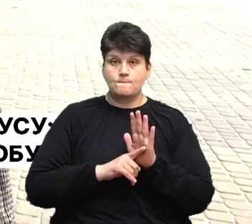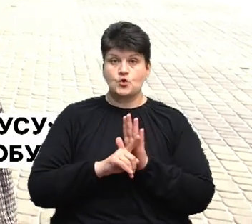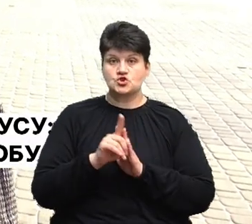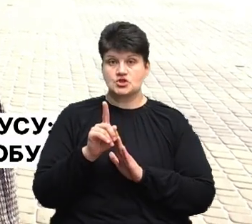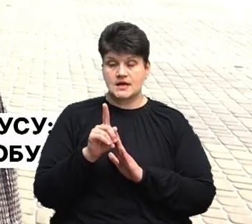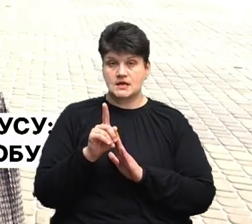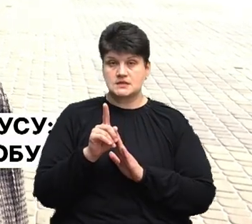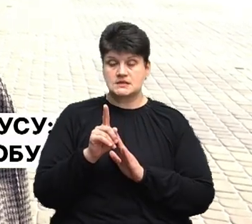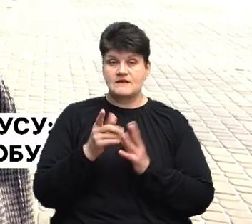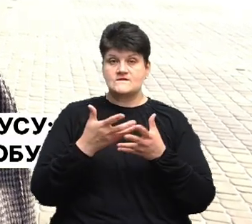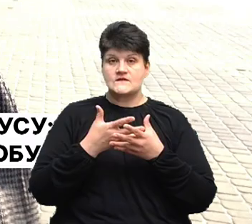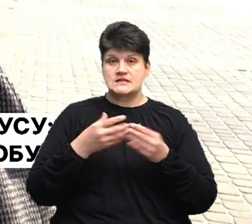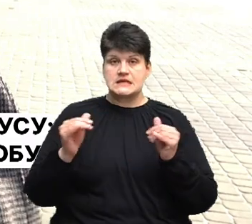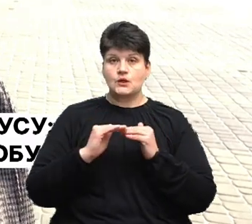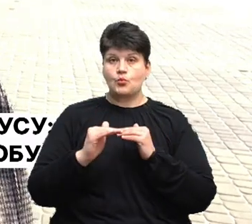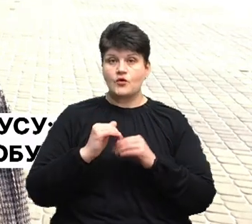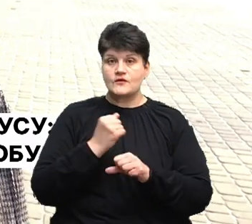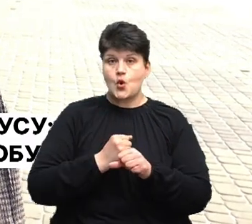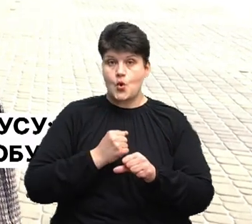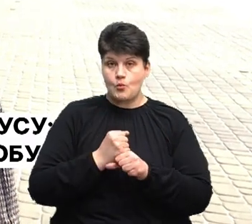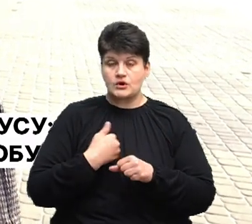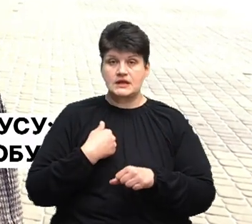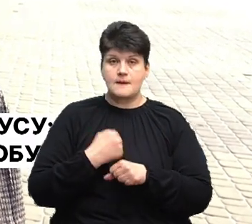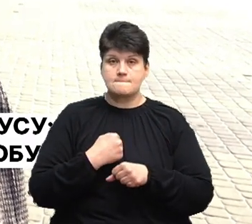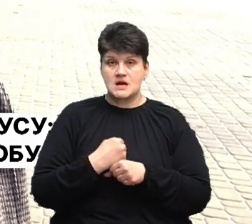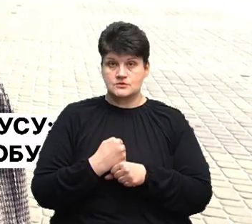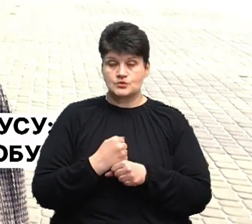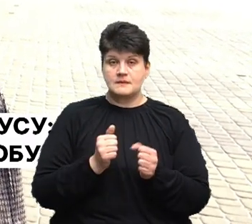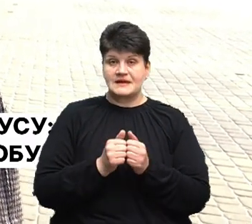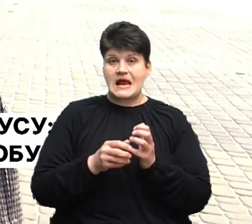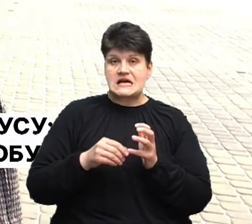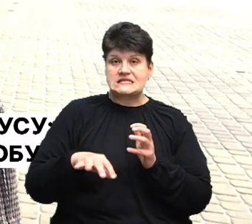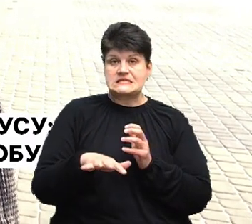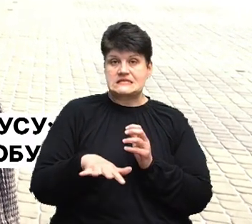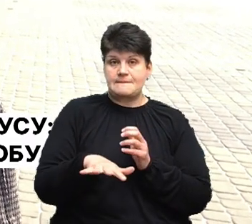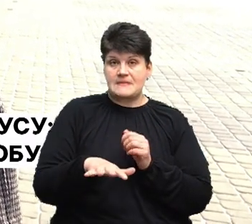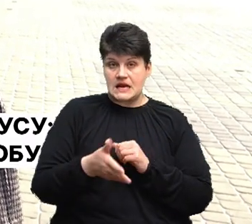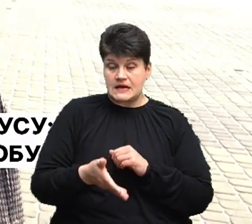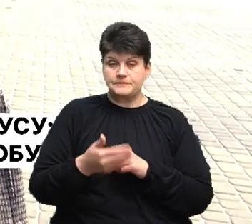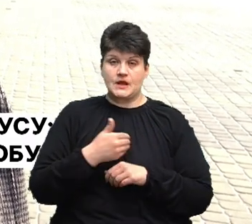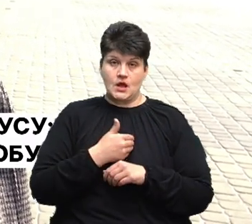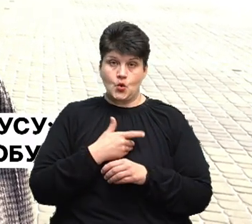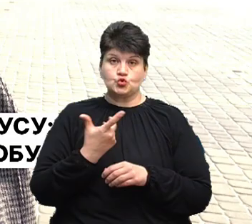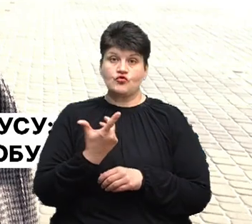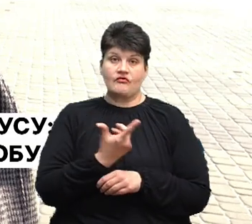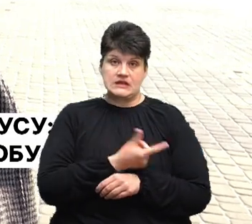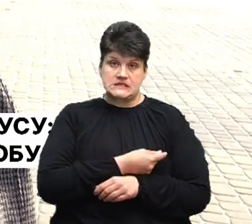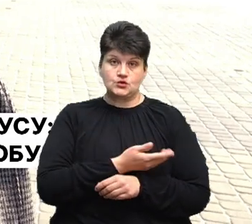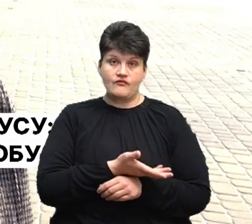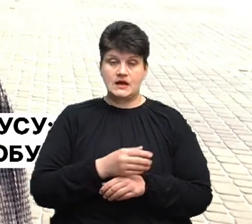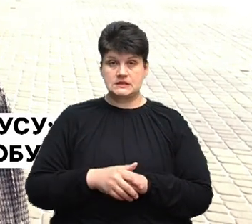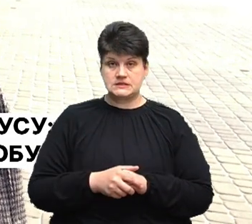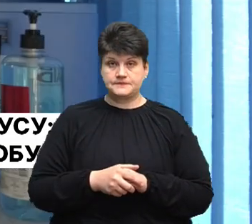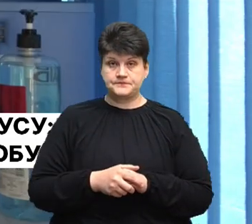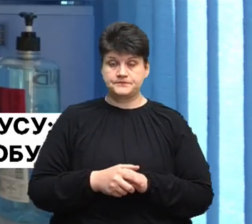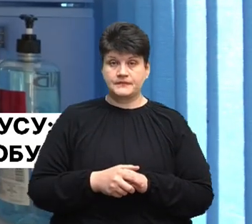такі весняно-польові роботи. Я працюю біля землі і хочу провакцинуватися. Дбаю про